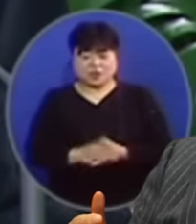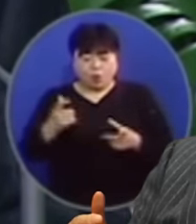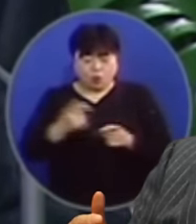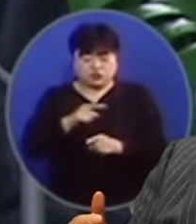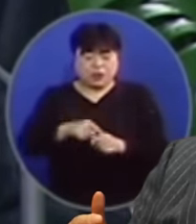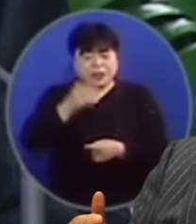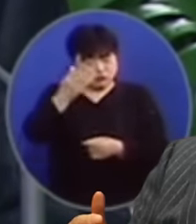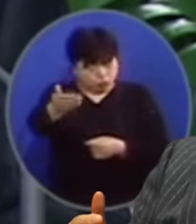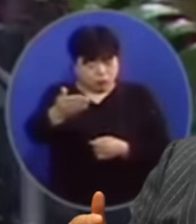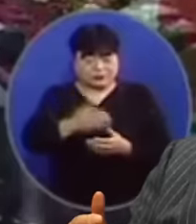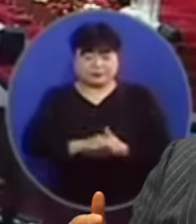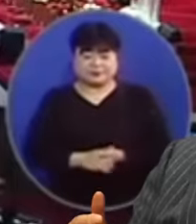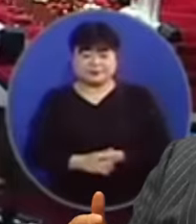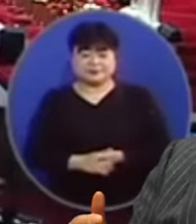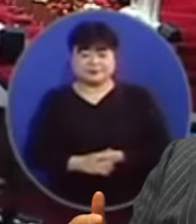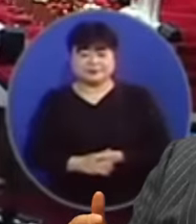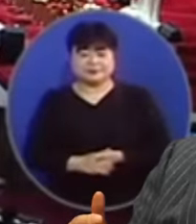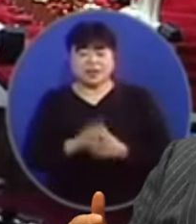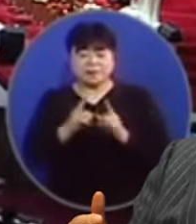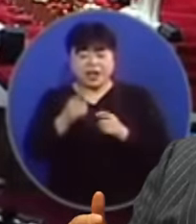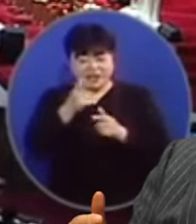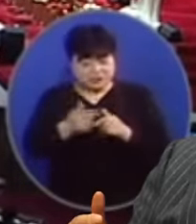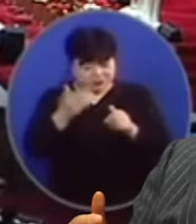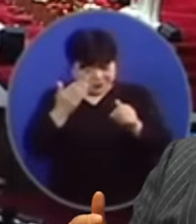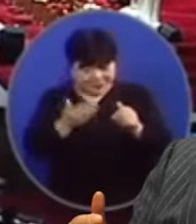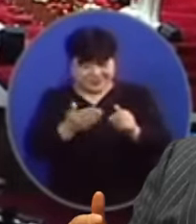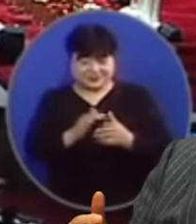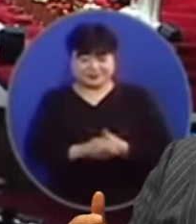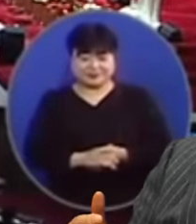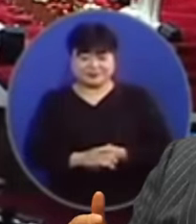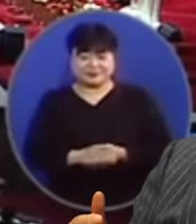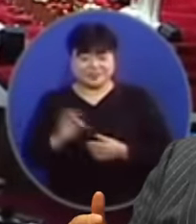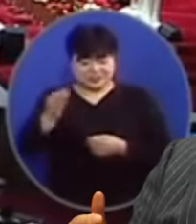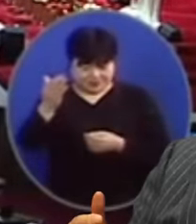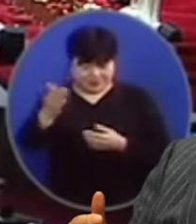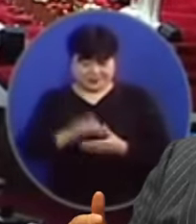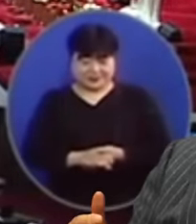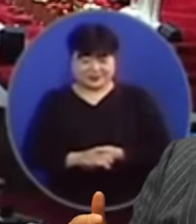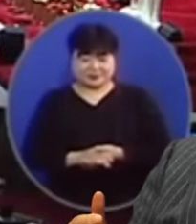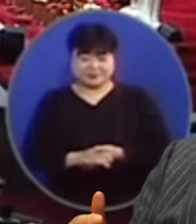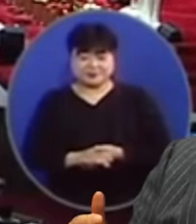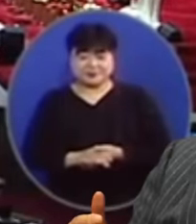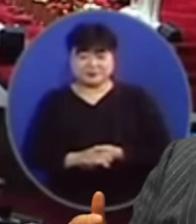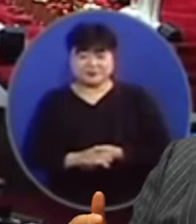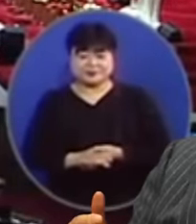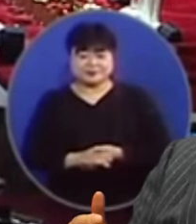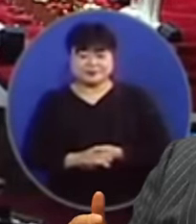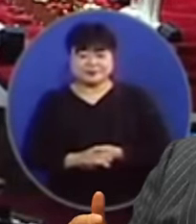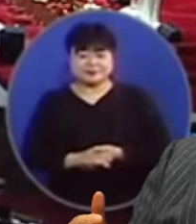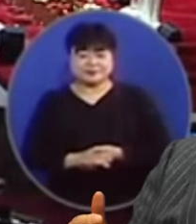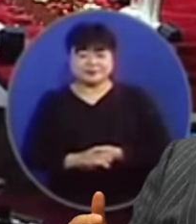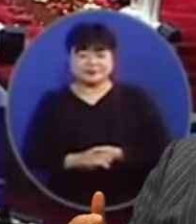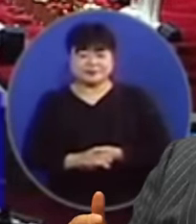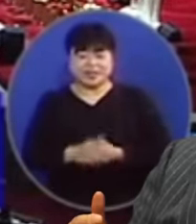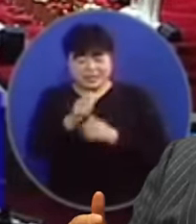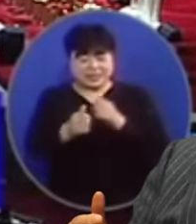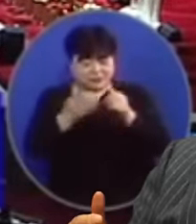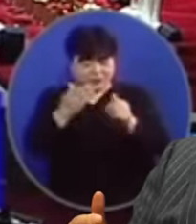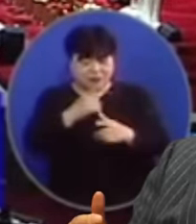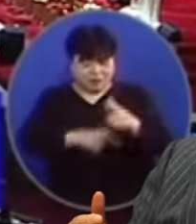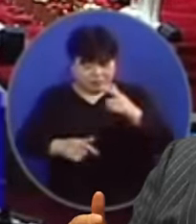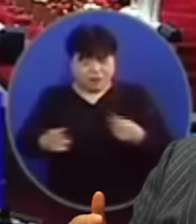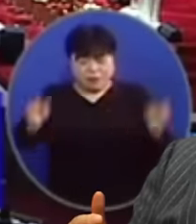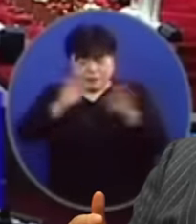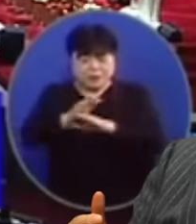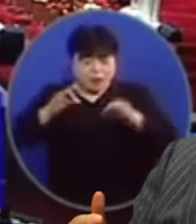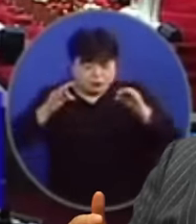원한을 갚아주었다고 하는 것입니다. 그 말을 예수님이 인정하면서 이렇게 말했습니다. 하물며 하나님께서 그